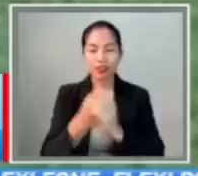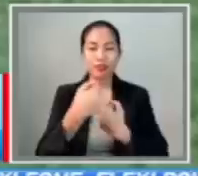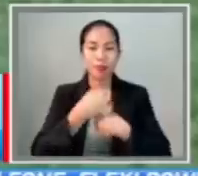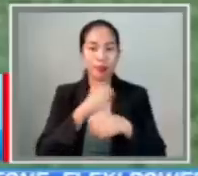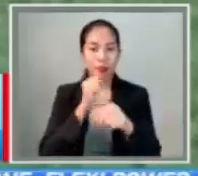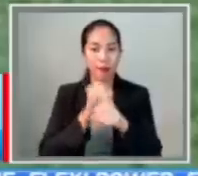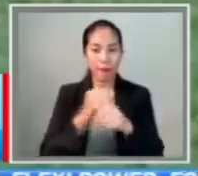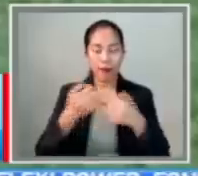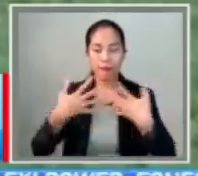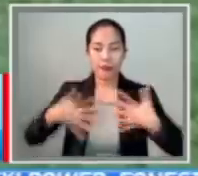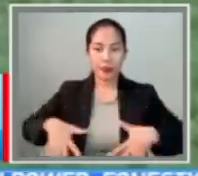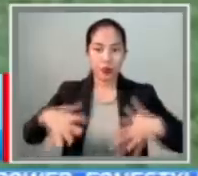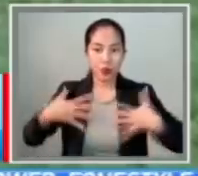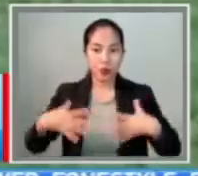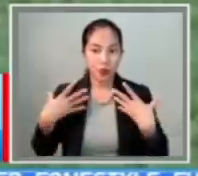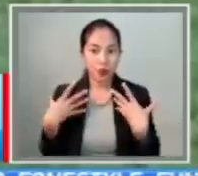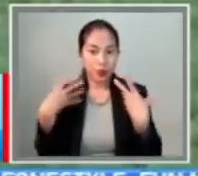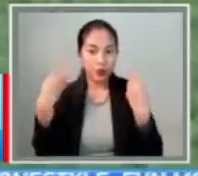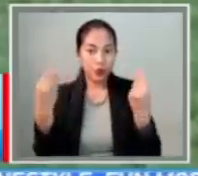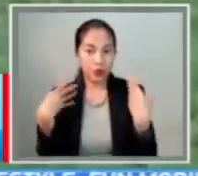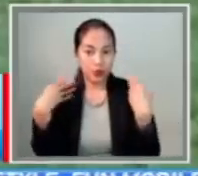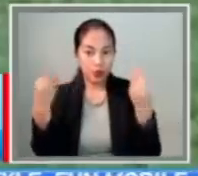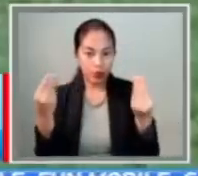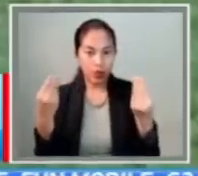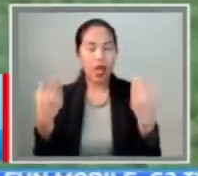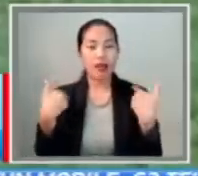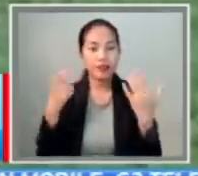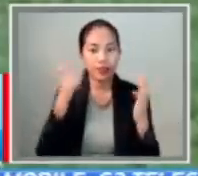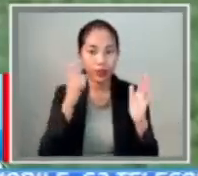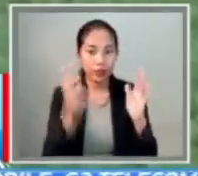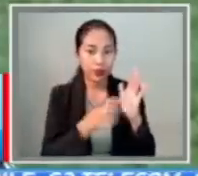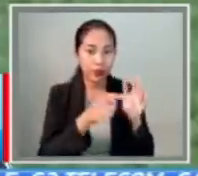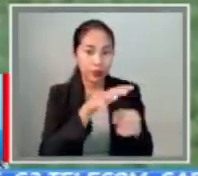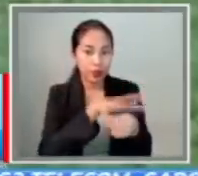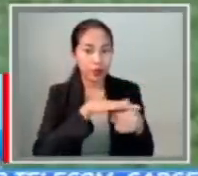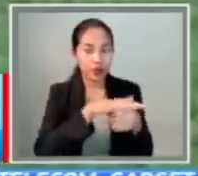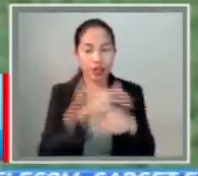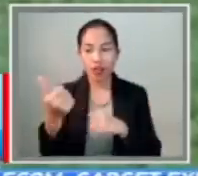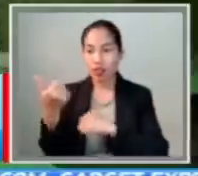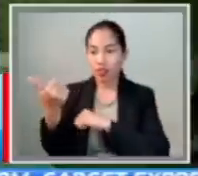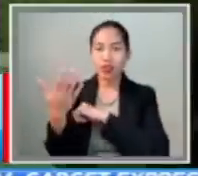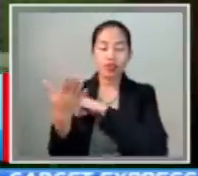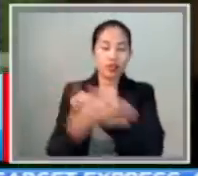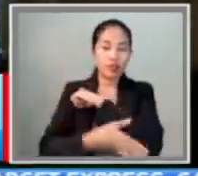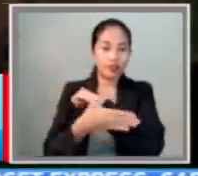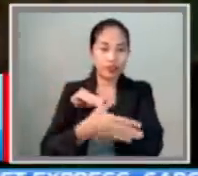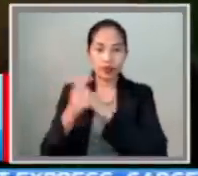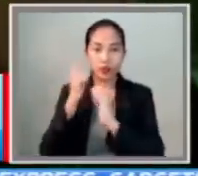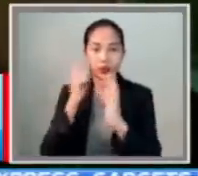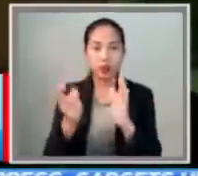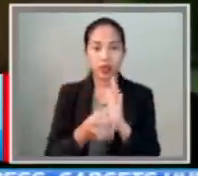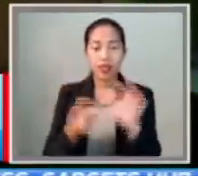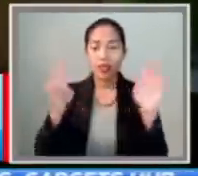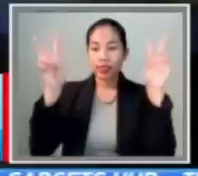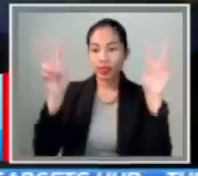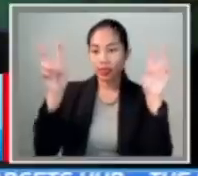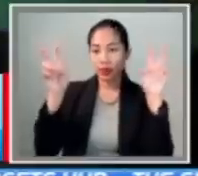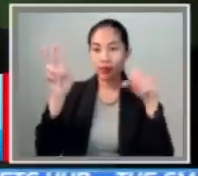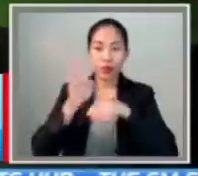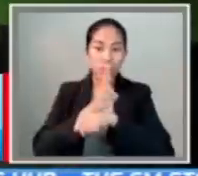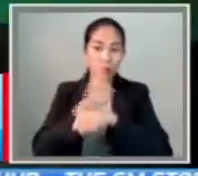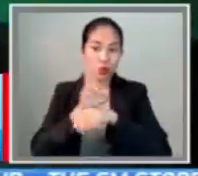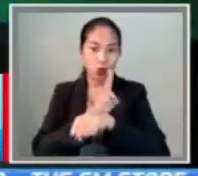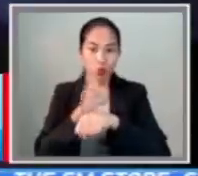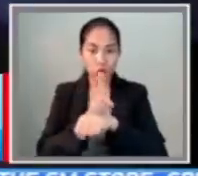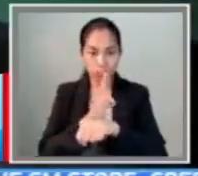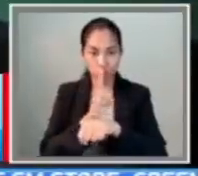meron na pong mga recognition sa local and sa abroad din po. And ang tema po nila ay gumamit lang po ng mga materials na